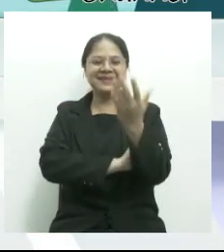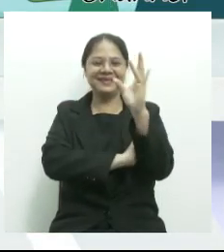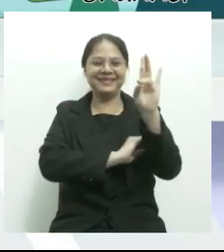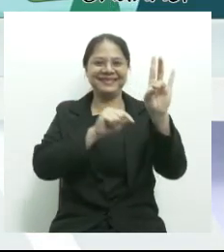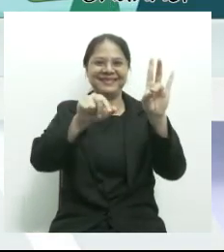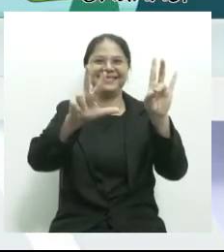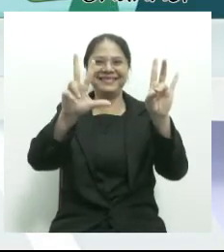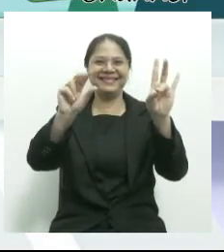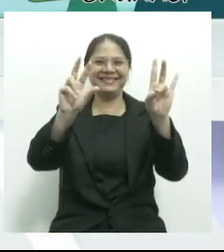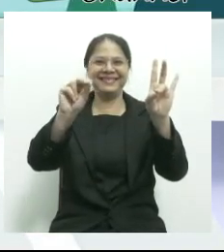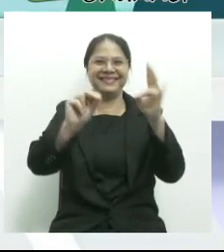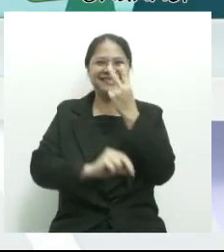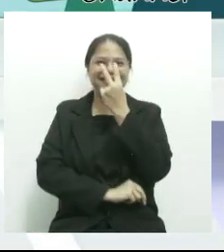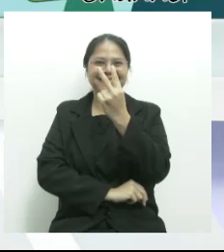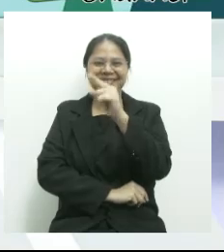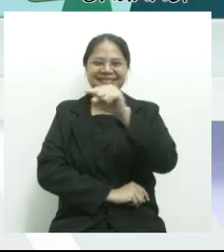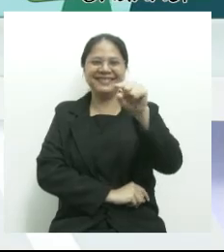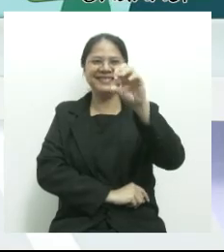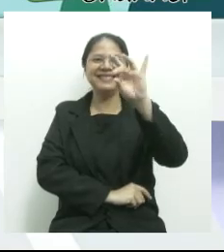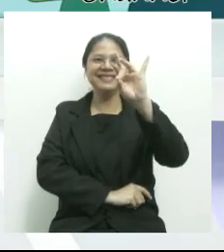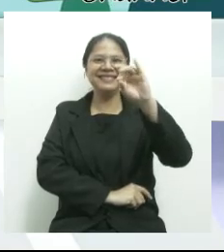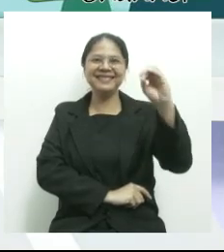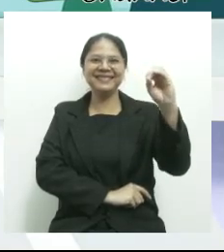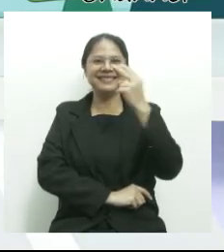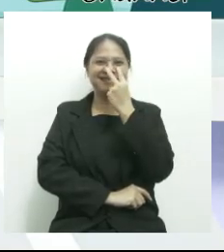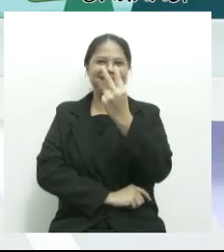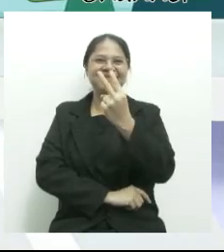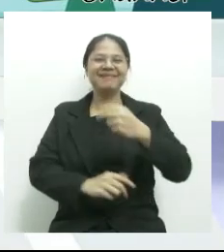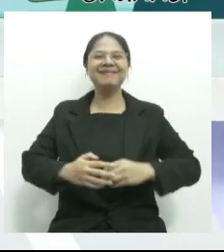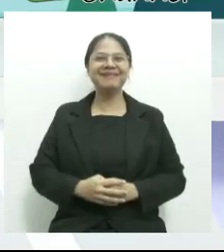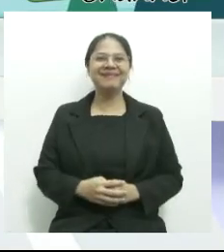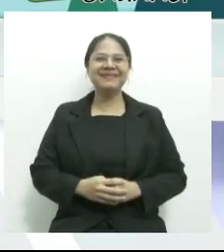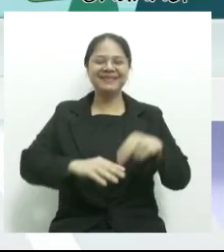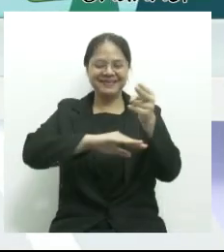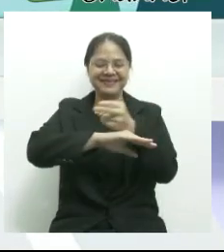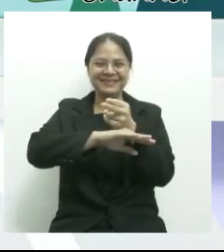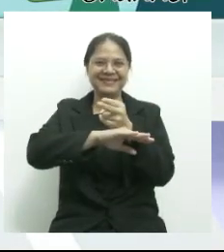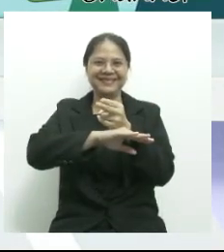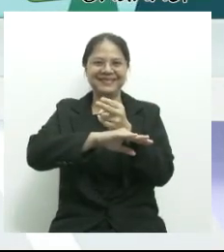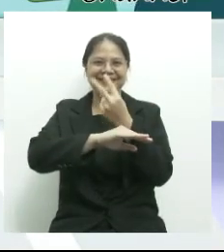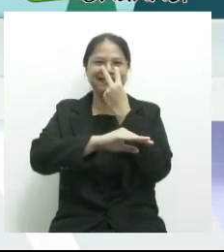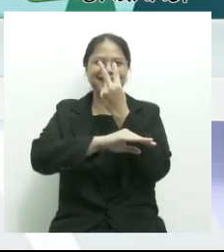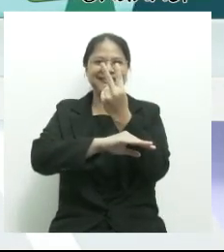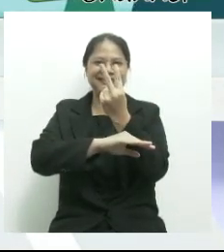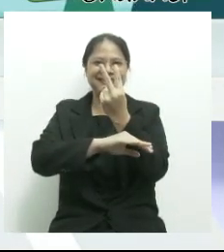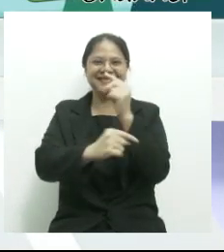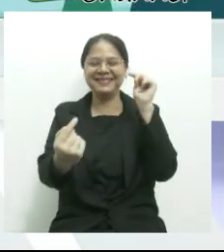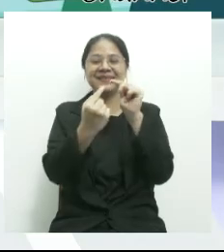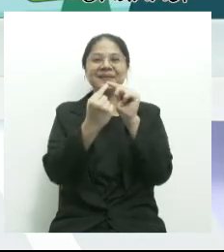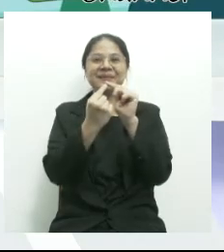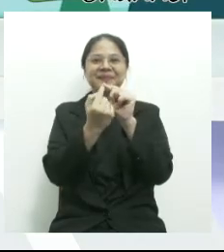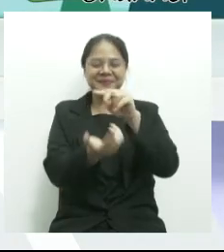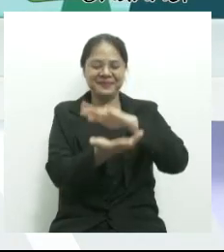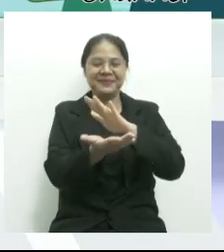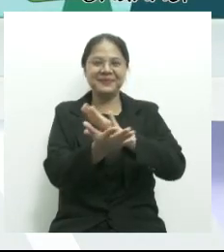นไปจนถึงเวลา 8:00 นค่ะ ครับและในลำดับต่อไปนะครับขอเชิญทุกท่านรับชม VTR การขับเคลื่อนโรงเรียนคุณ